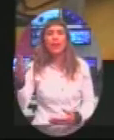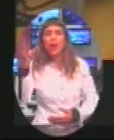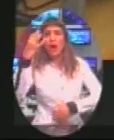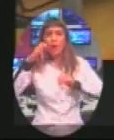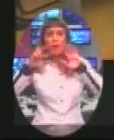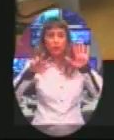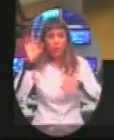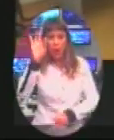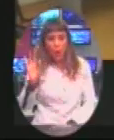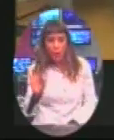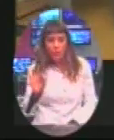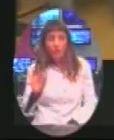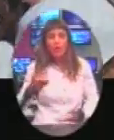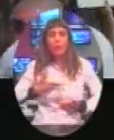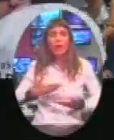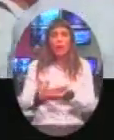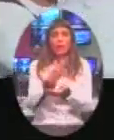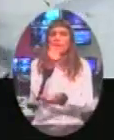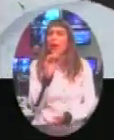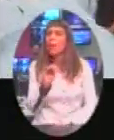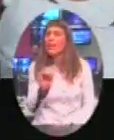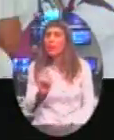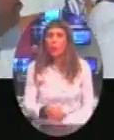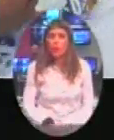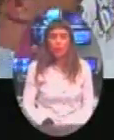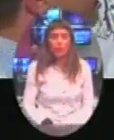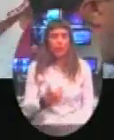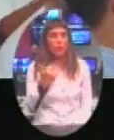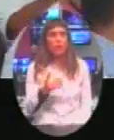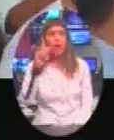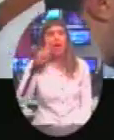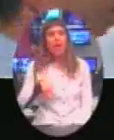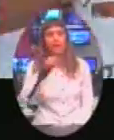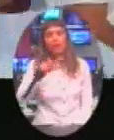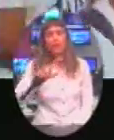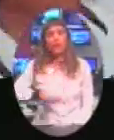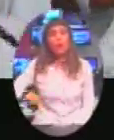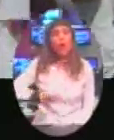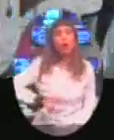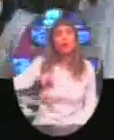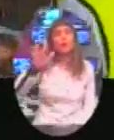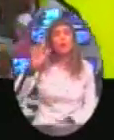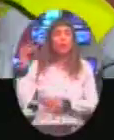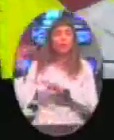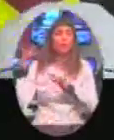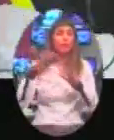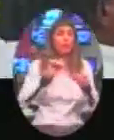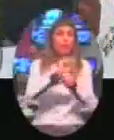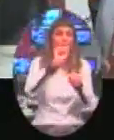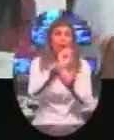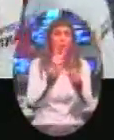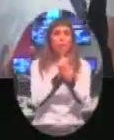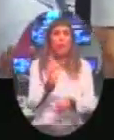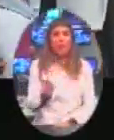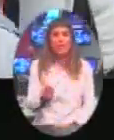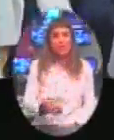48% מקבלים שכר מינימום. היום הגיעו כ-1,000 תושבים מרחבי הצפון להביא את מחאתם מול כנסת ישראל,